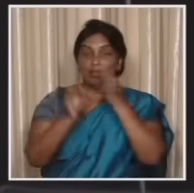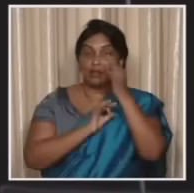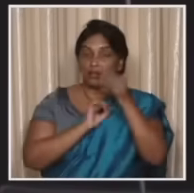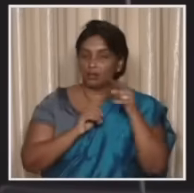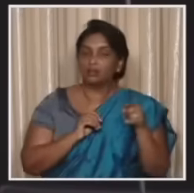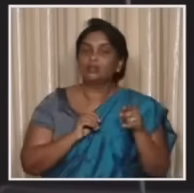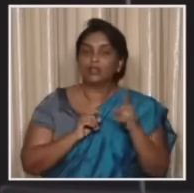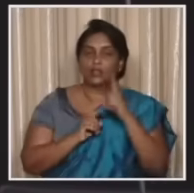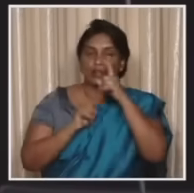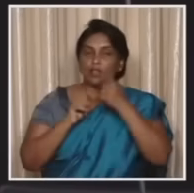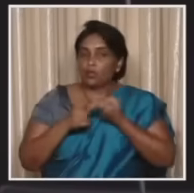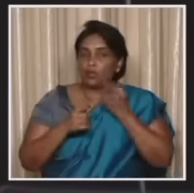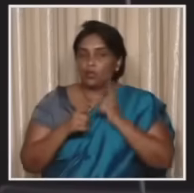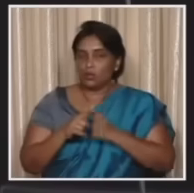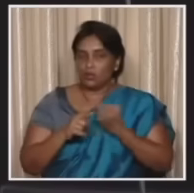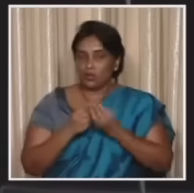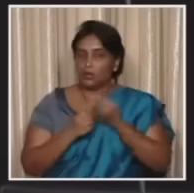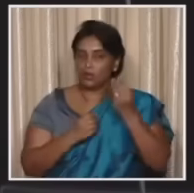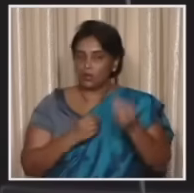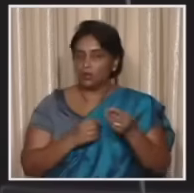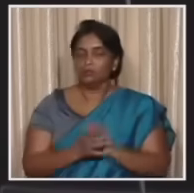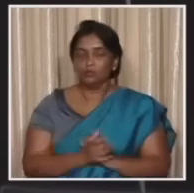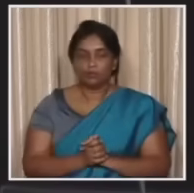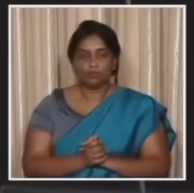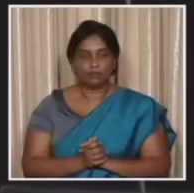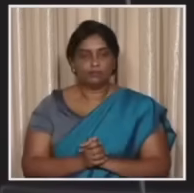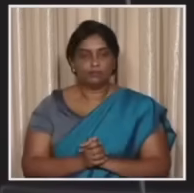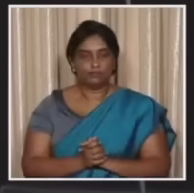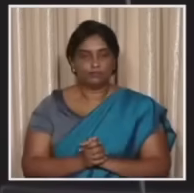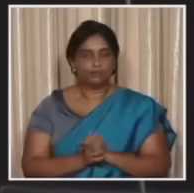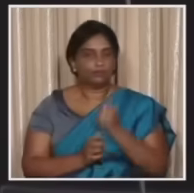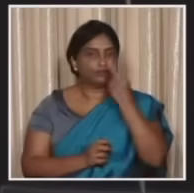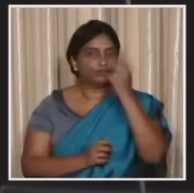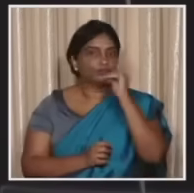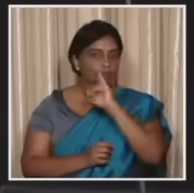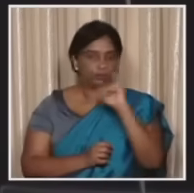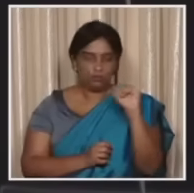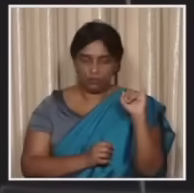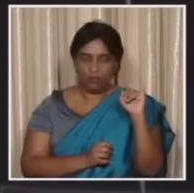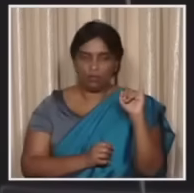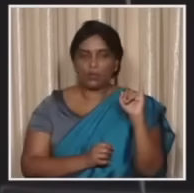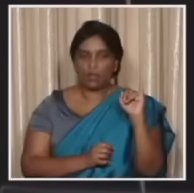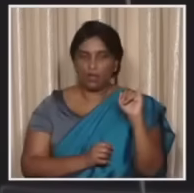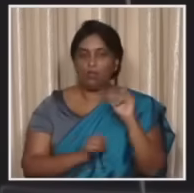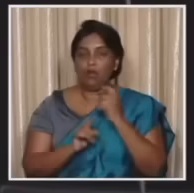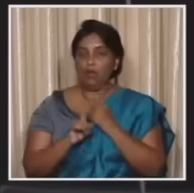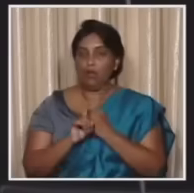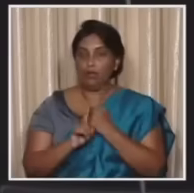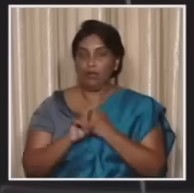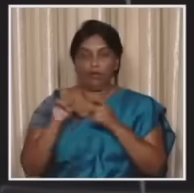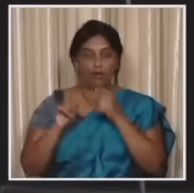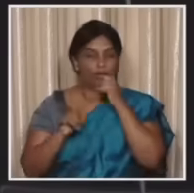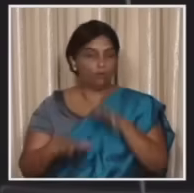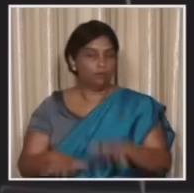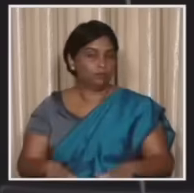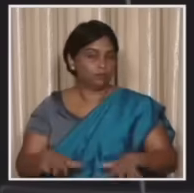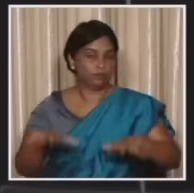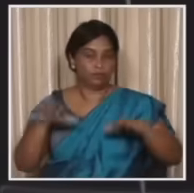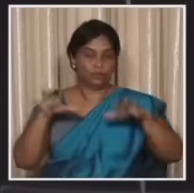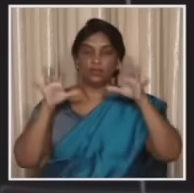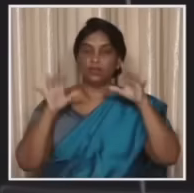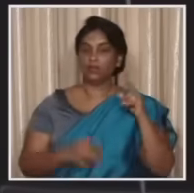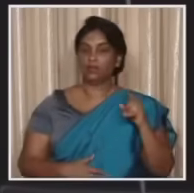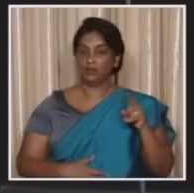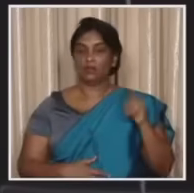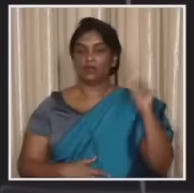වලට එක උදාහරණයක් දෙන්නම්. මේ හරිද? 2016 කොළොන්නාවට ගම් වතුර ආවම